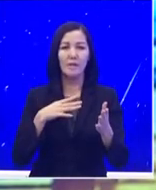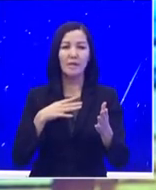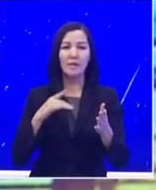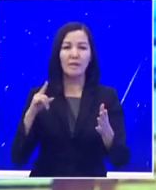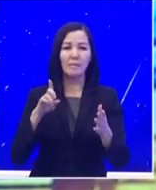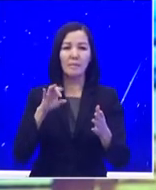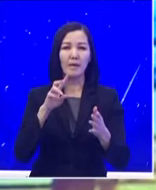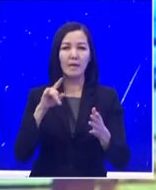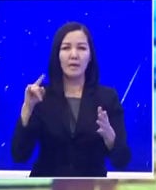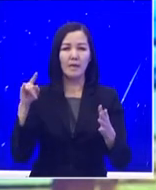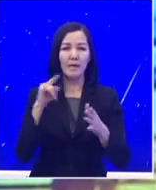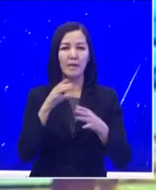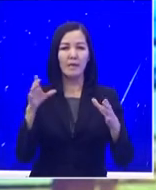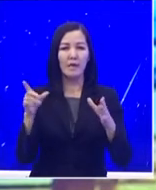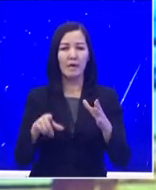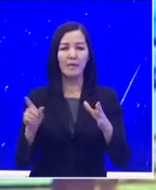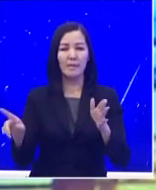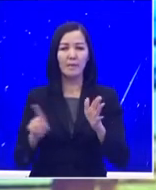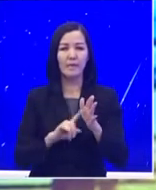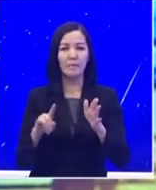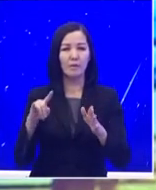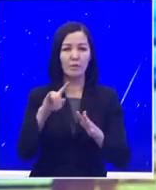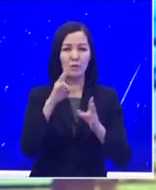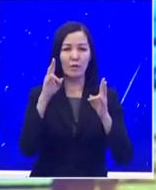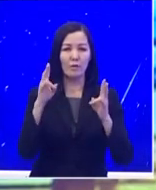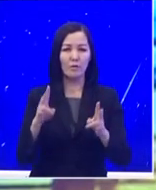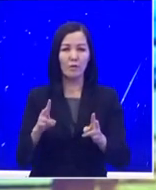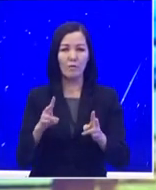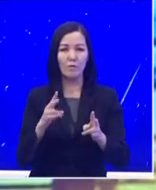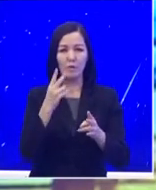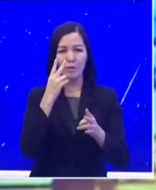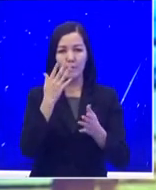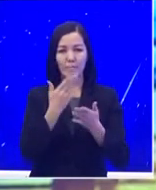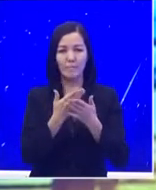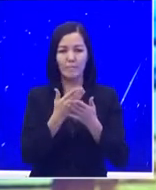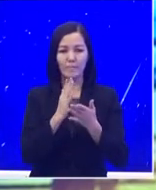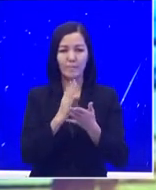Мамандар БКР-дің жолаушылар тасымалдайтын ұшағы құлауының визуалды көрінісін көрсетті.